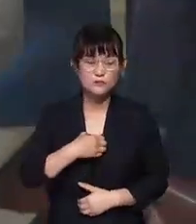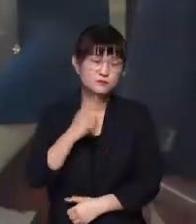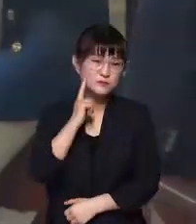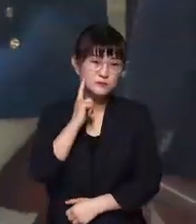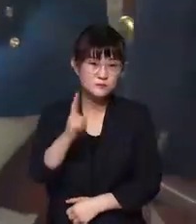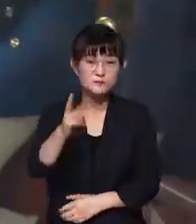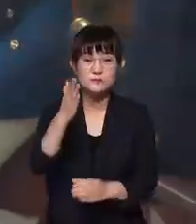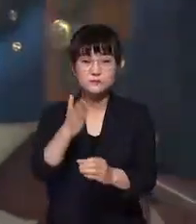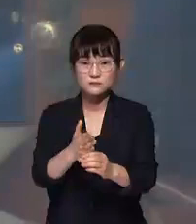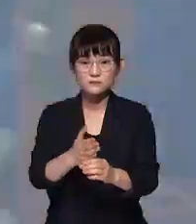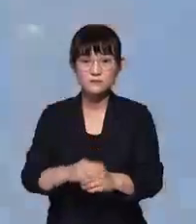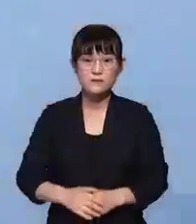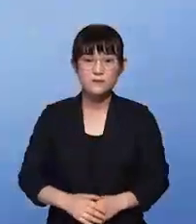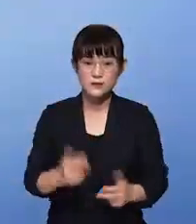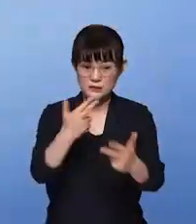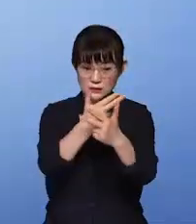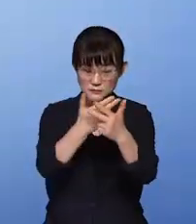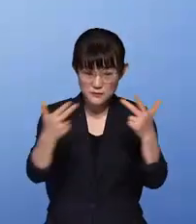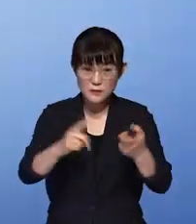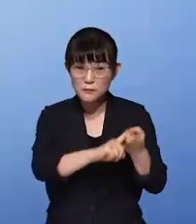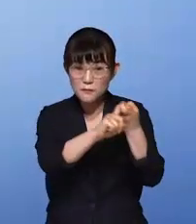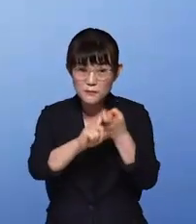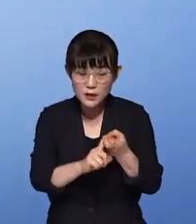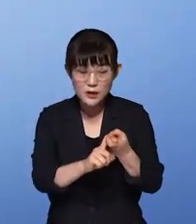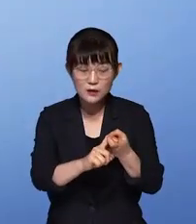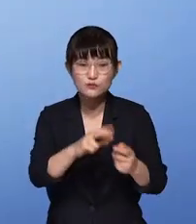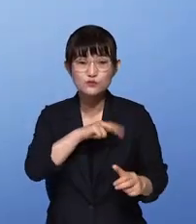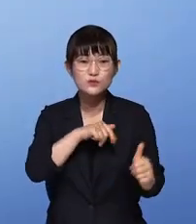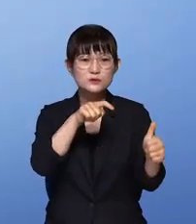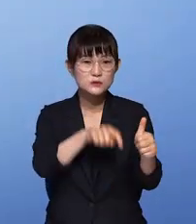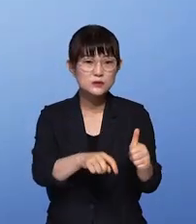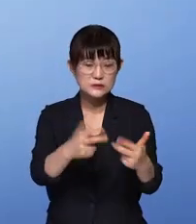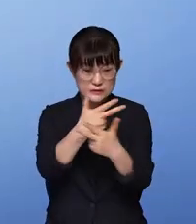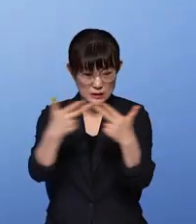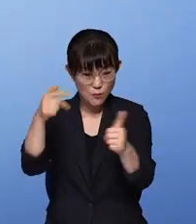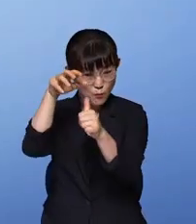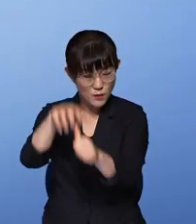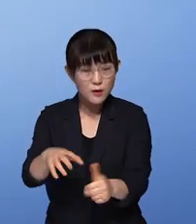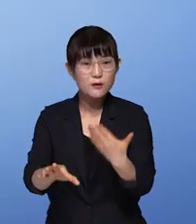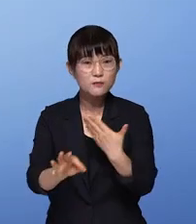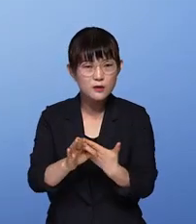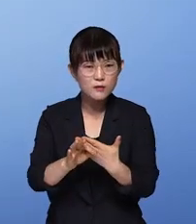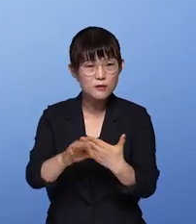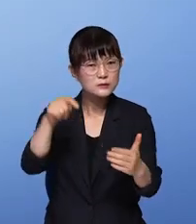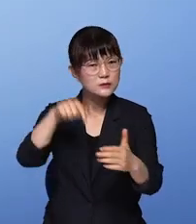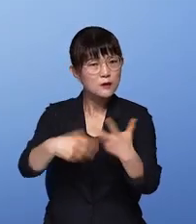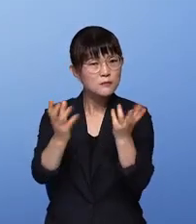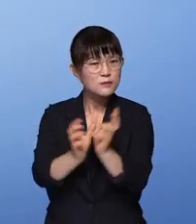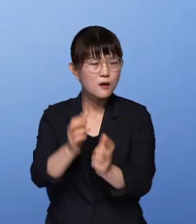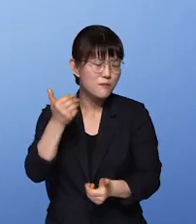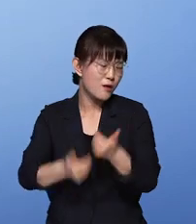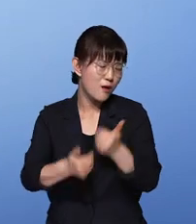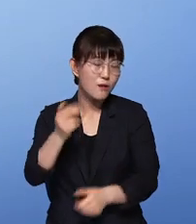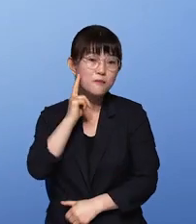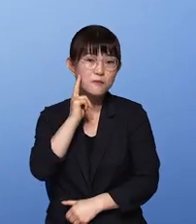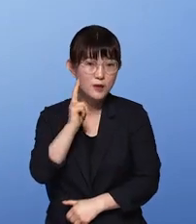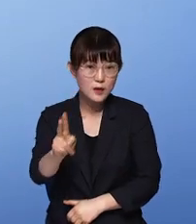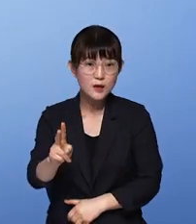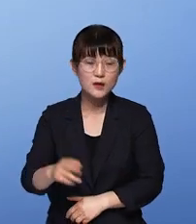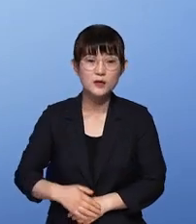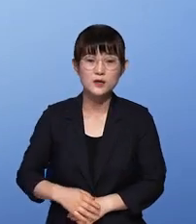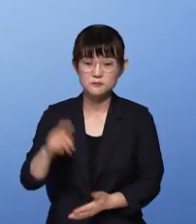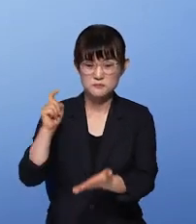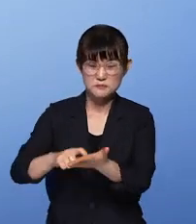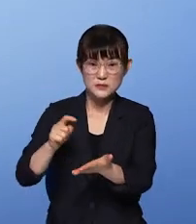있습니다. 친명계인 A 국회의원은 만약 구속된다면 당내가 시끄러워질 것이라며 비대위 구성